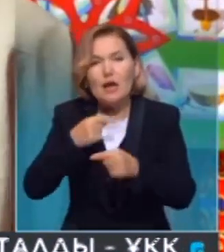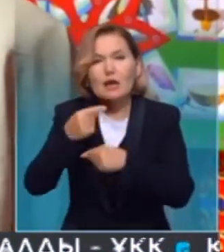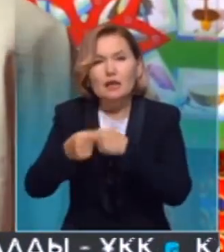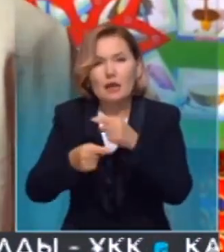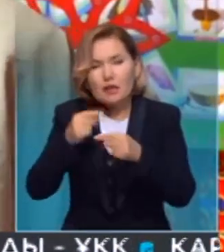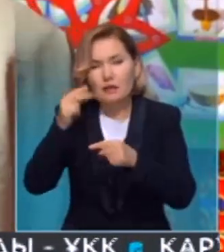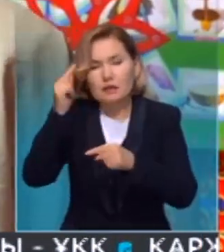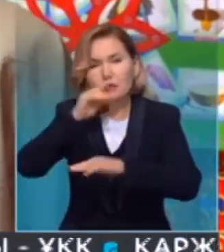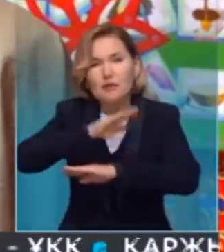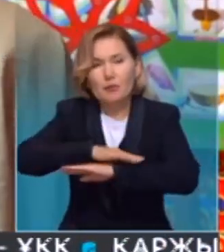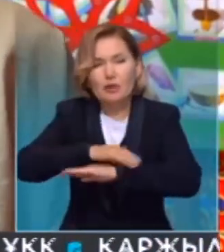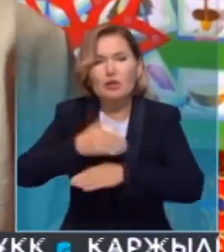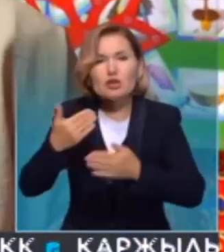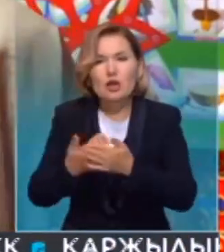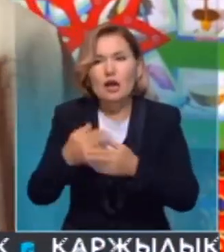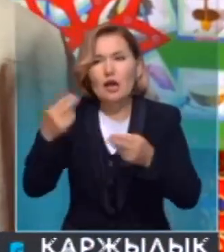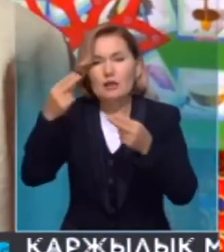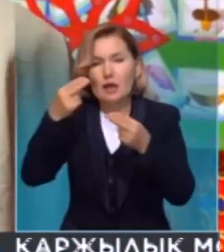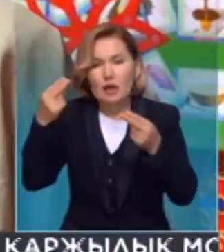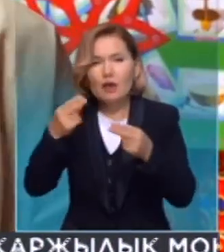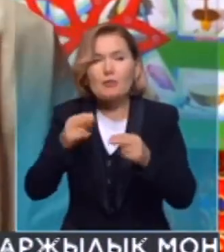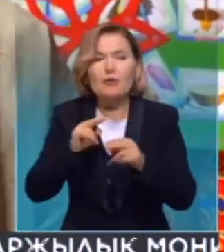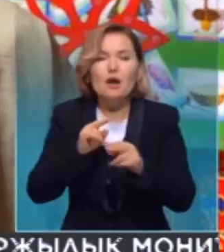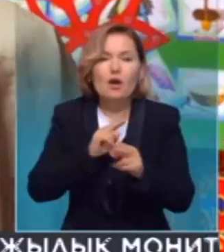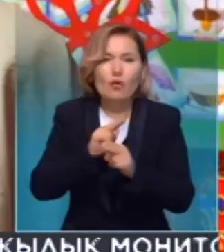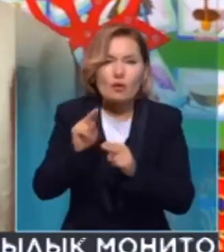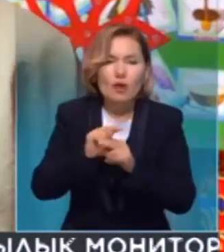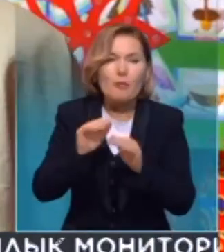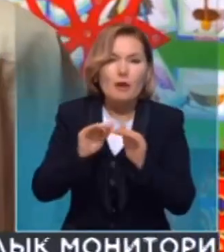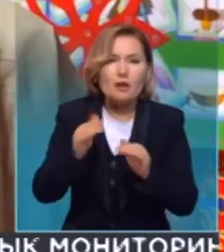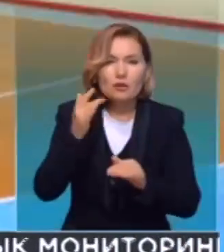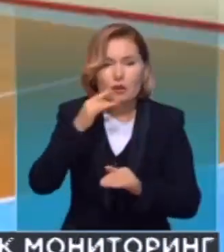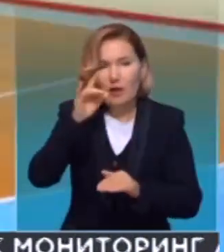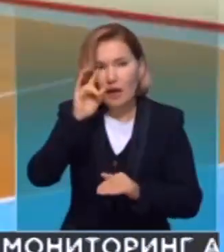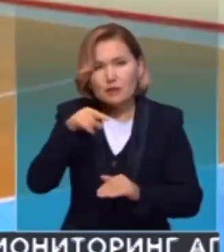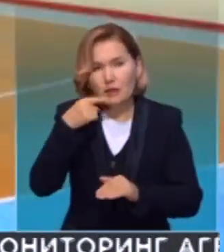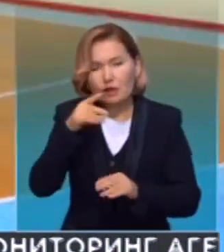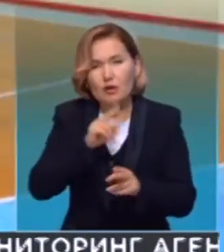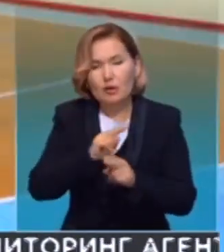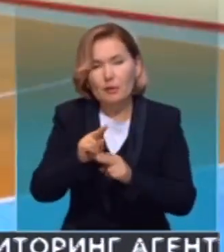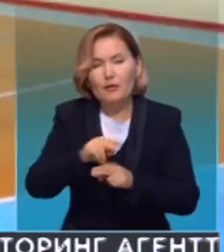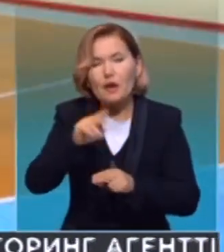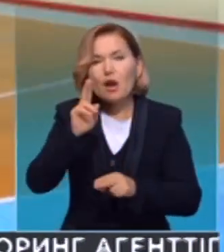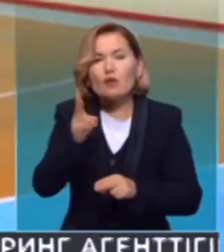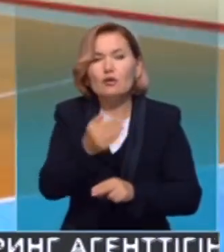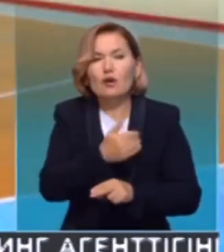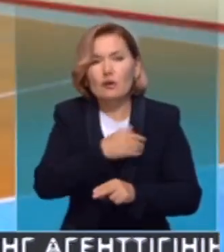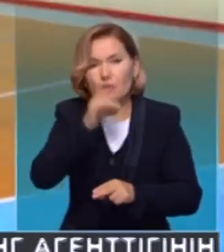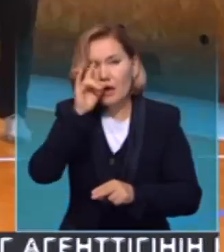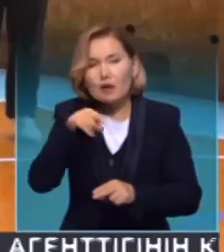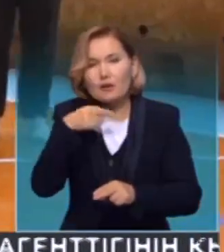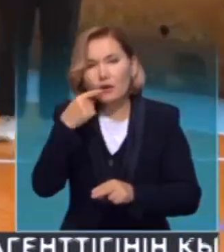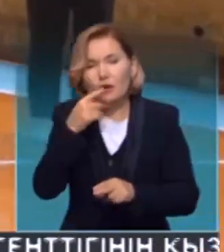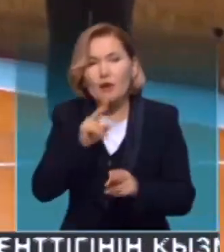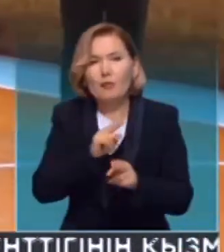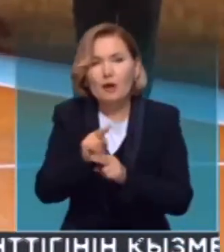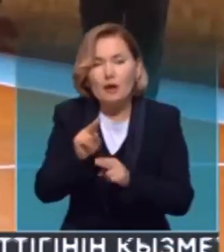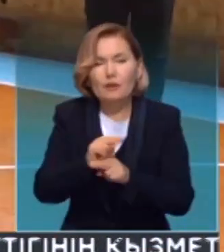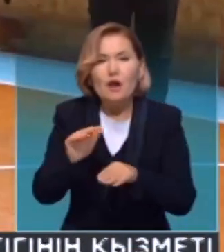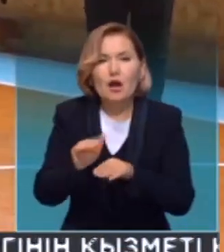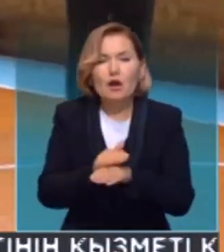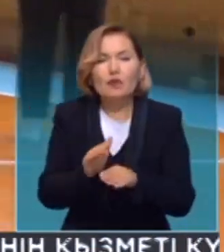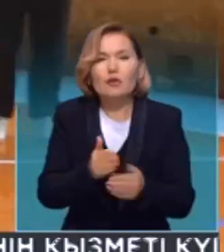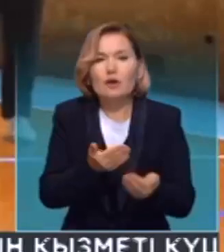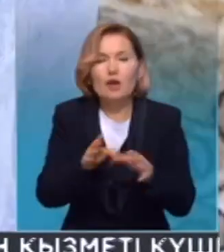сабақта жаңа тақырыпты қайтадан жаңғыртып, бекітіп, осы жерде қайталатамыз. Тіл үйренем деген балаларды құшақжая қарсы алған